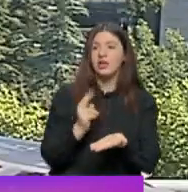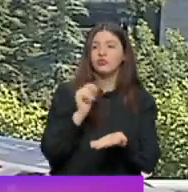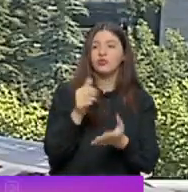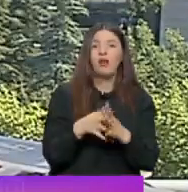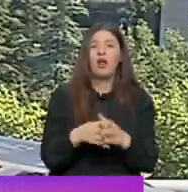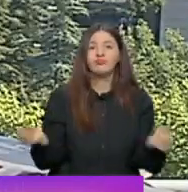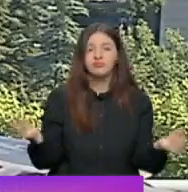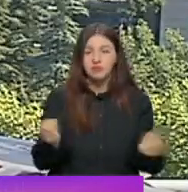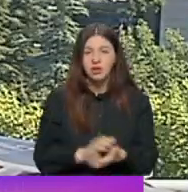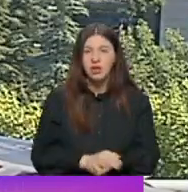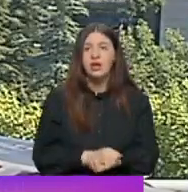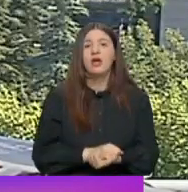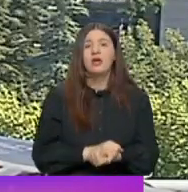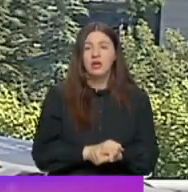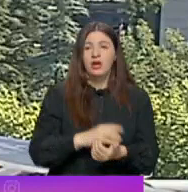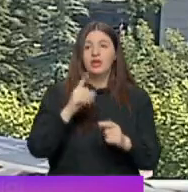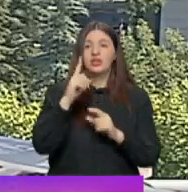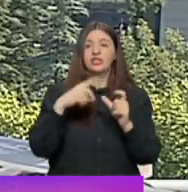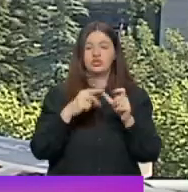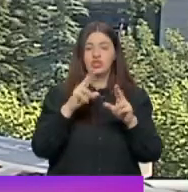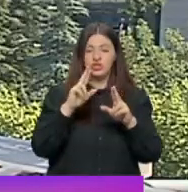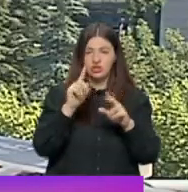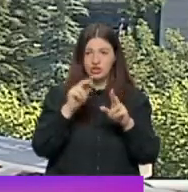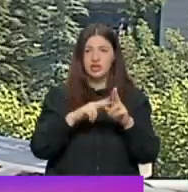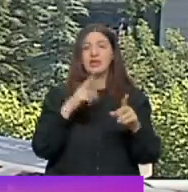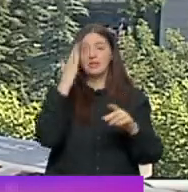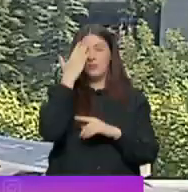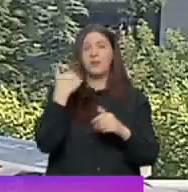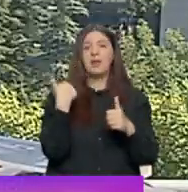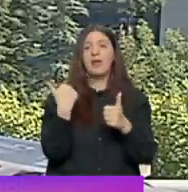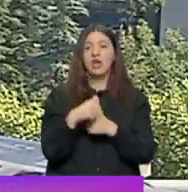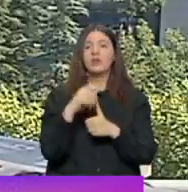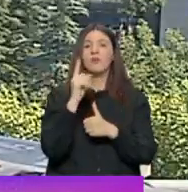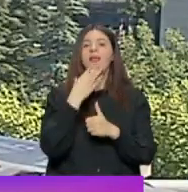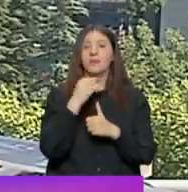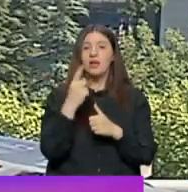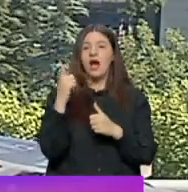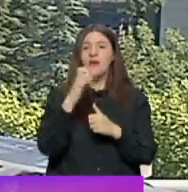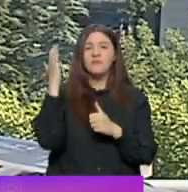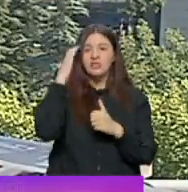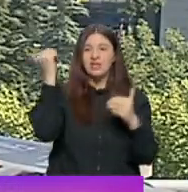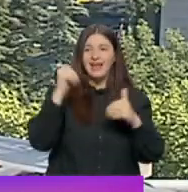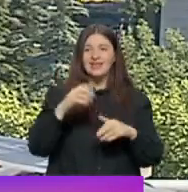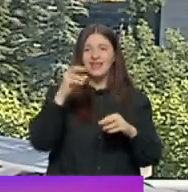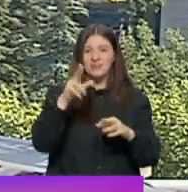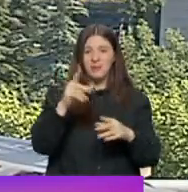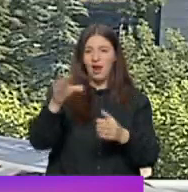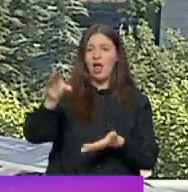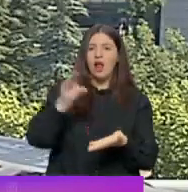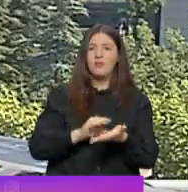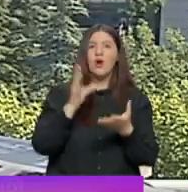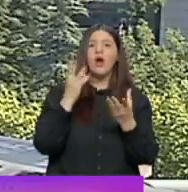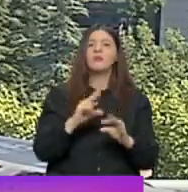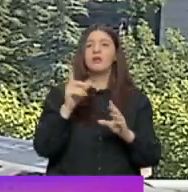günde bitiyor. Işık Ekiz, selamlar eşim, öğretmen emeklisi. Aybaşı geldiği gibi para elimize